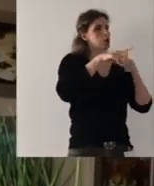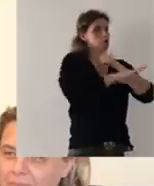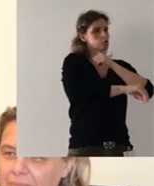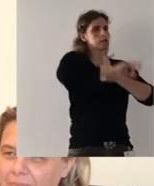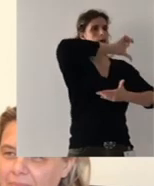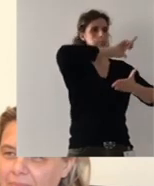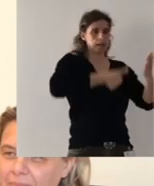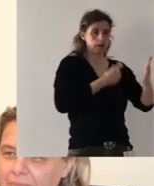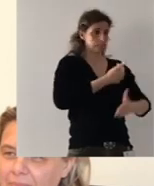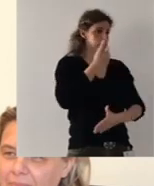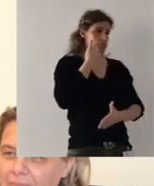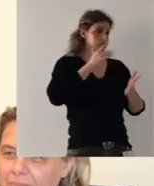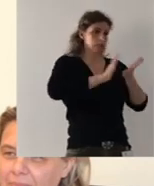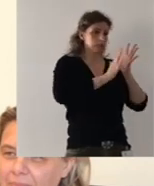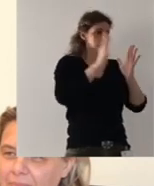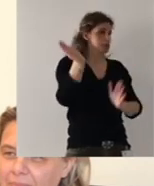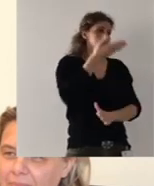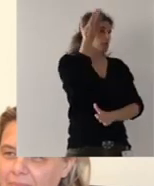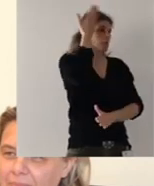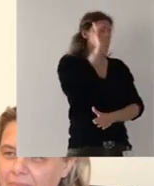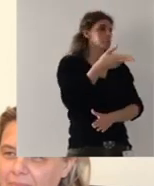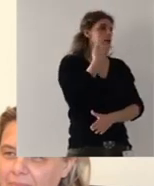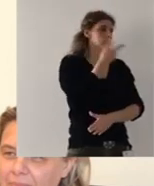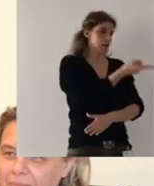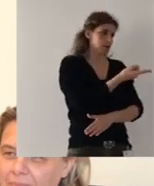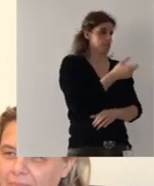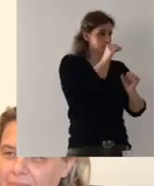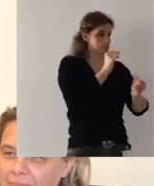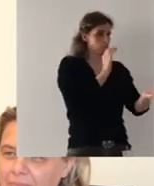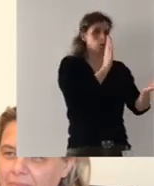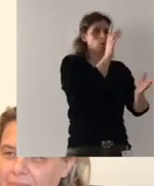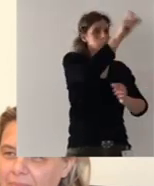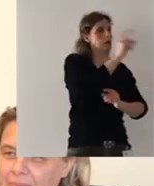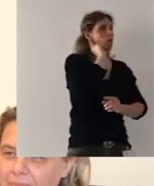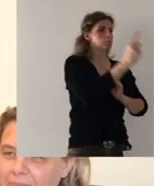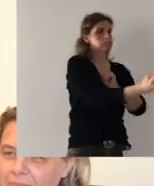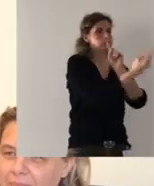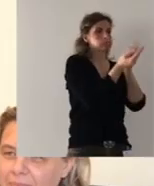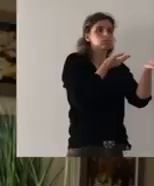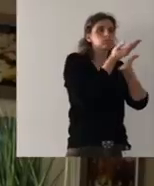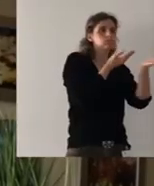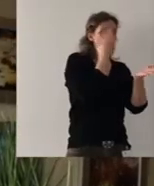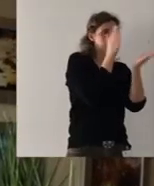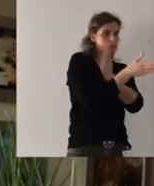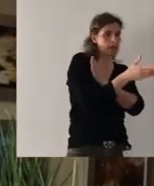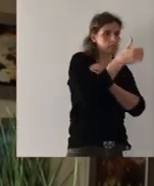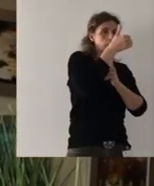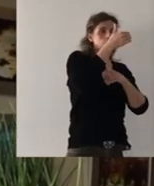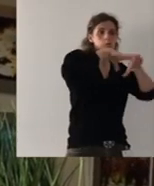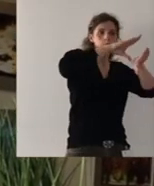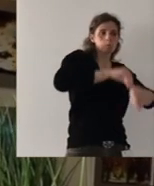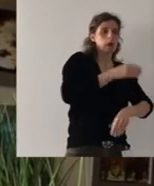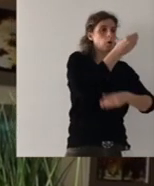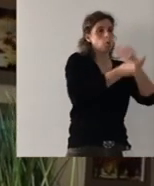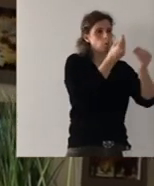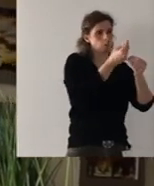secrétaire bilingue qui parle parfaitement la langue des signes, donc qui peut échanger facilement avec les patients sourds qui se présentent à la clinique,